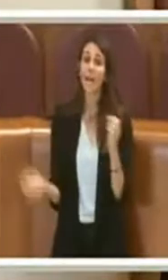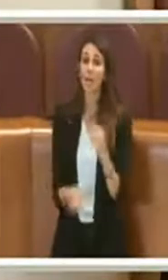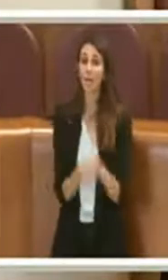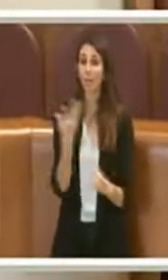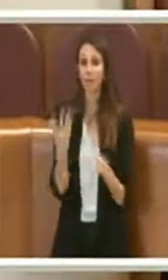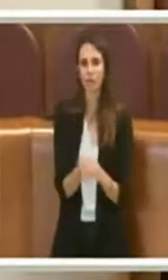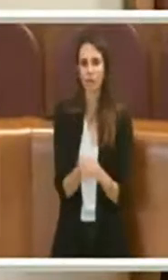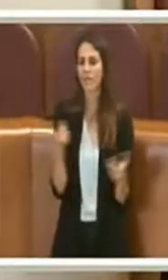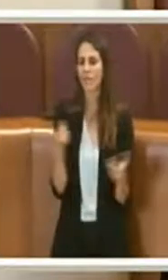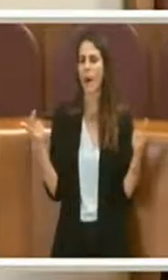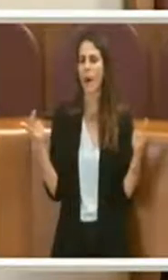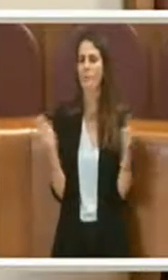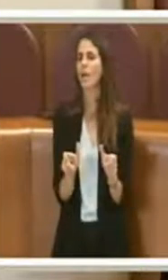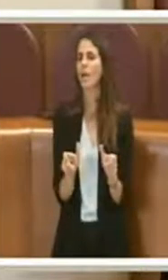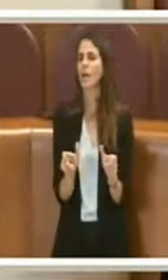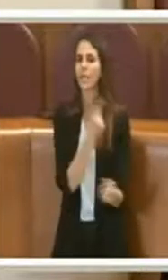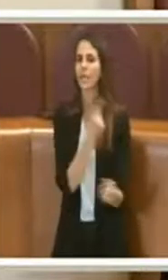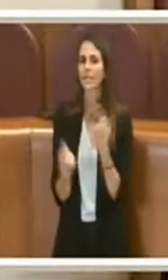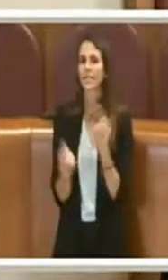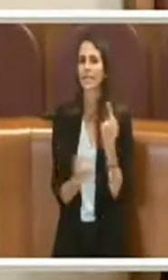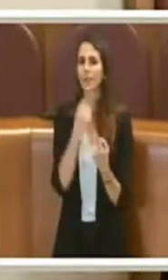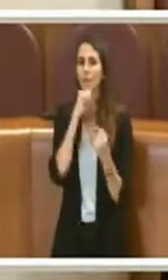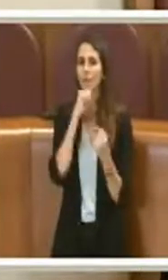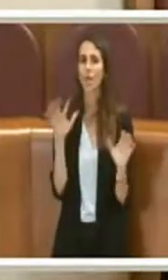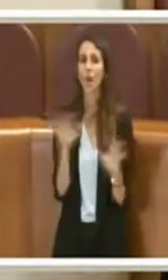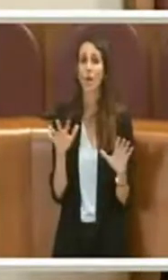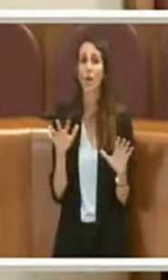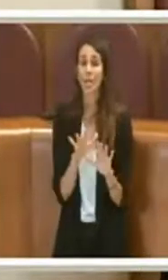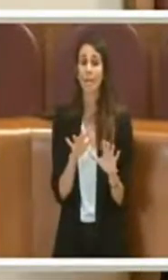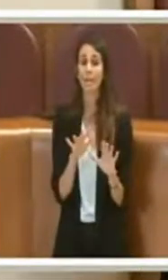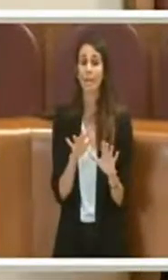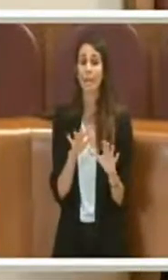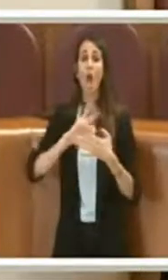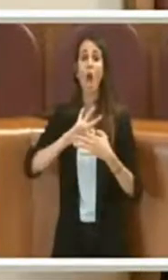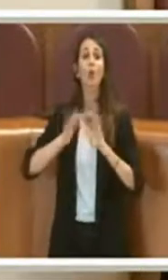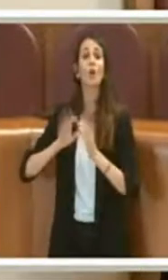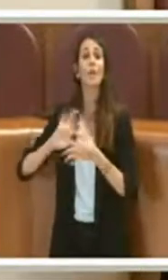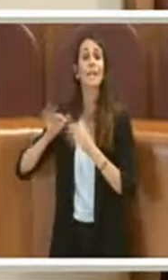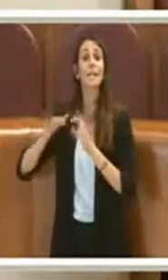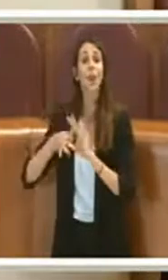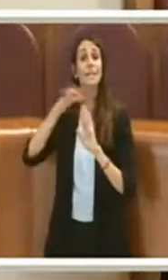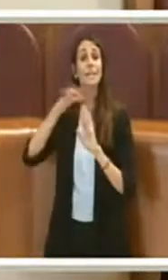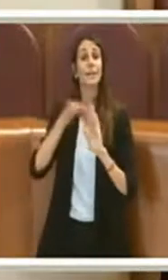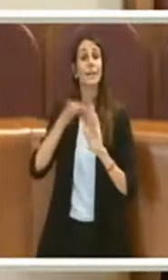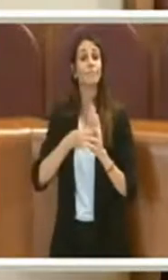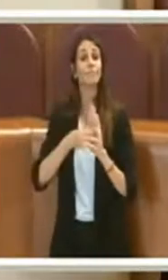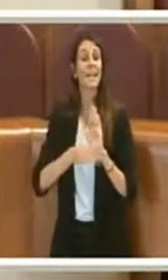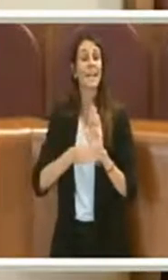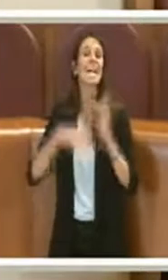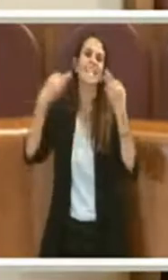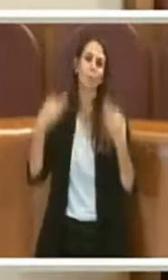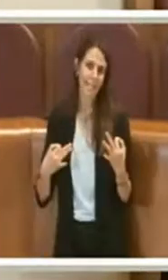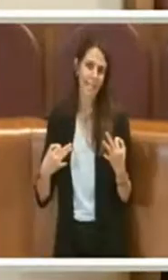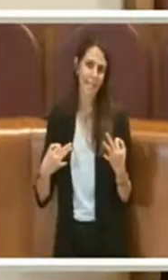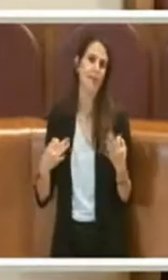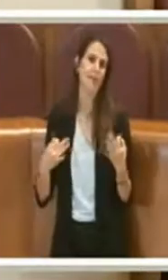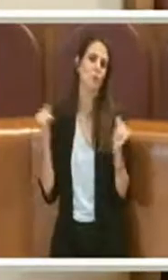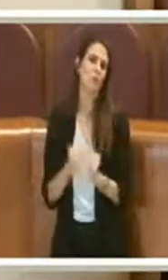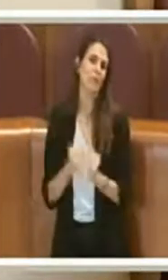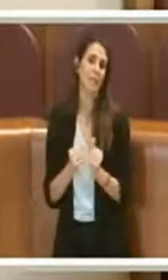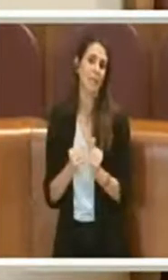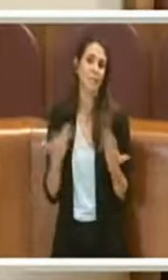sono finite a causa delle prescrizioni di sicurezza, quindi per colpa di nessuno, ma per tutela di sicurezza dei